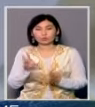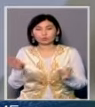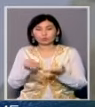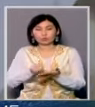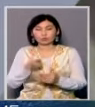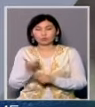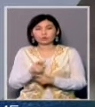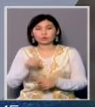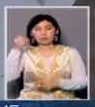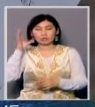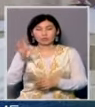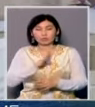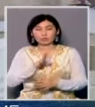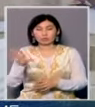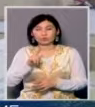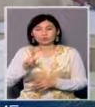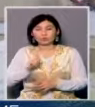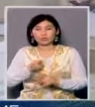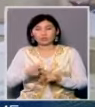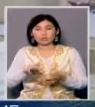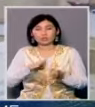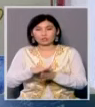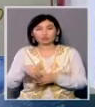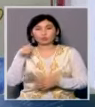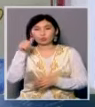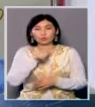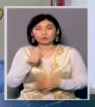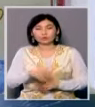участники очень талантливые, они ждали этот конкурс целый год.